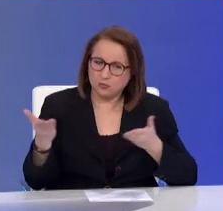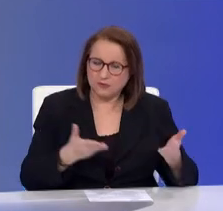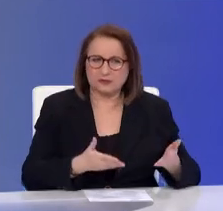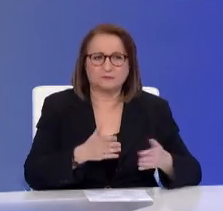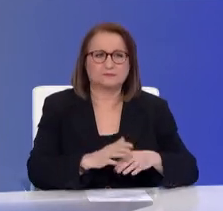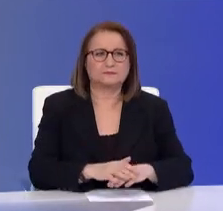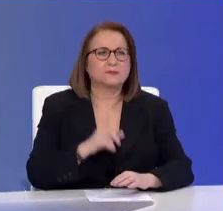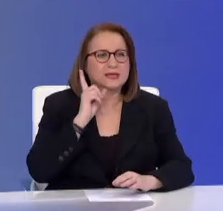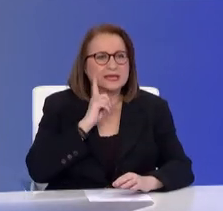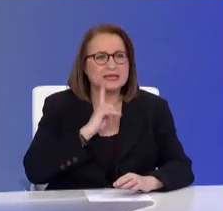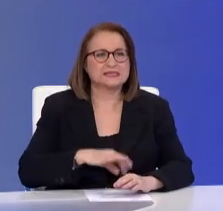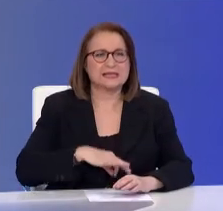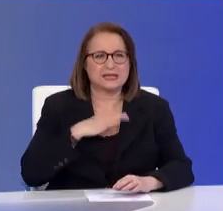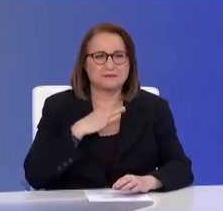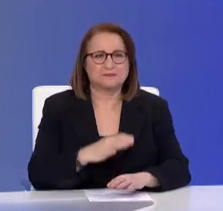Πρόεδρη,